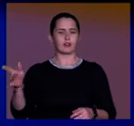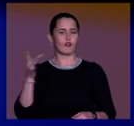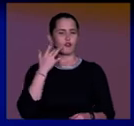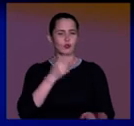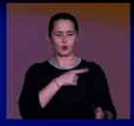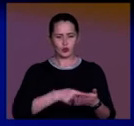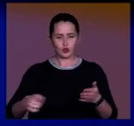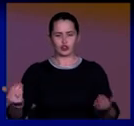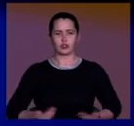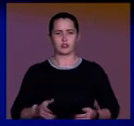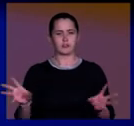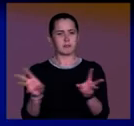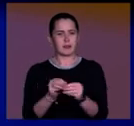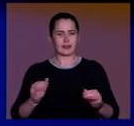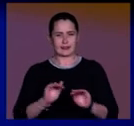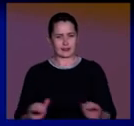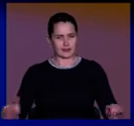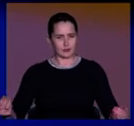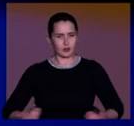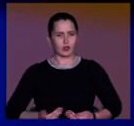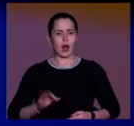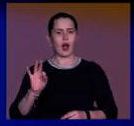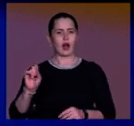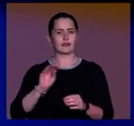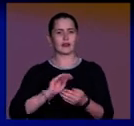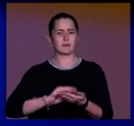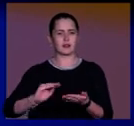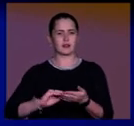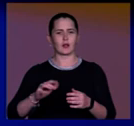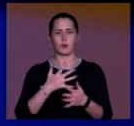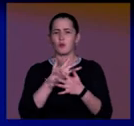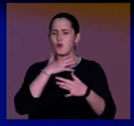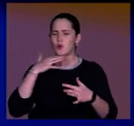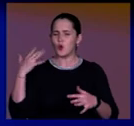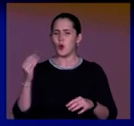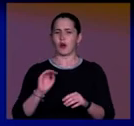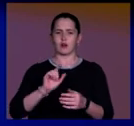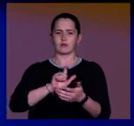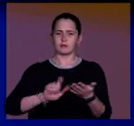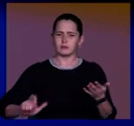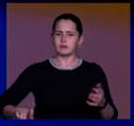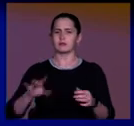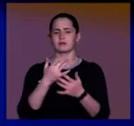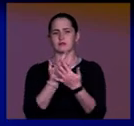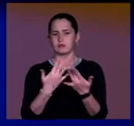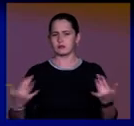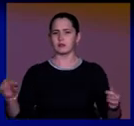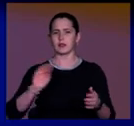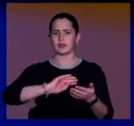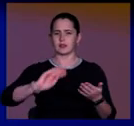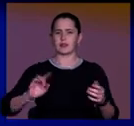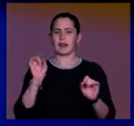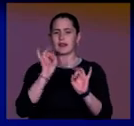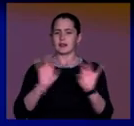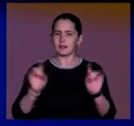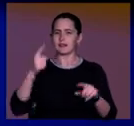провела рядом с детьми она написала множество произведений ее рассказы и стихи и сказки и